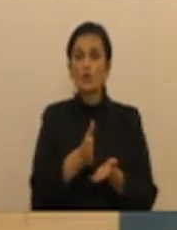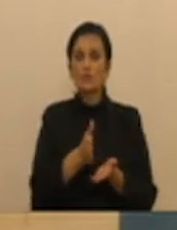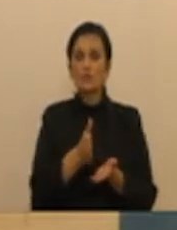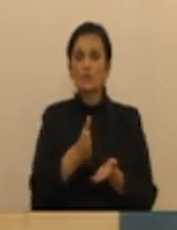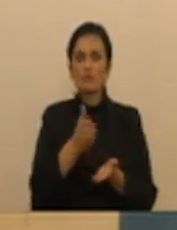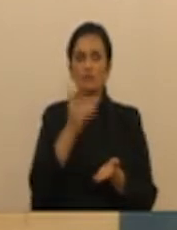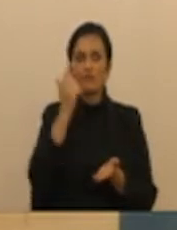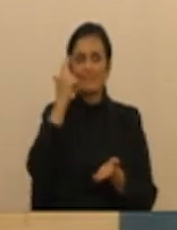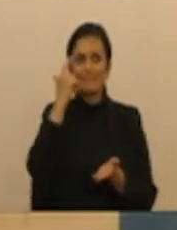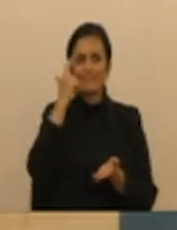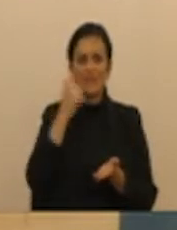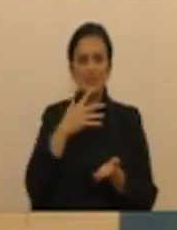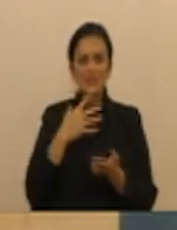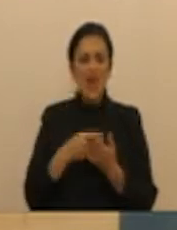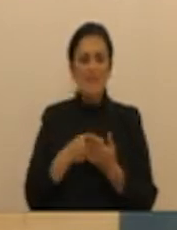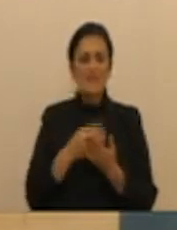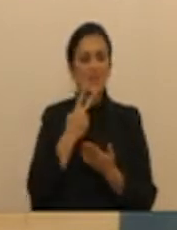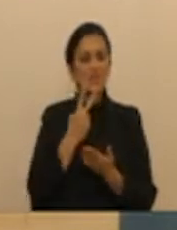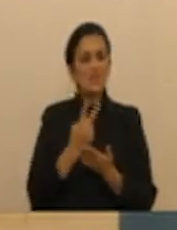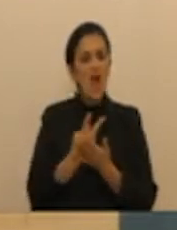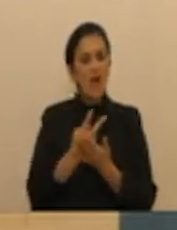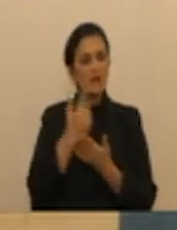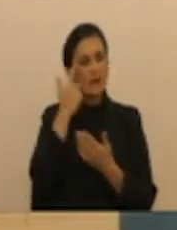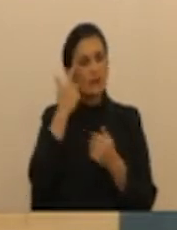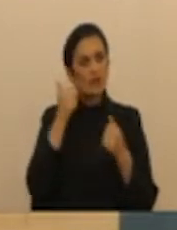ჩამოუყალიბდა მას თავისი ხედვა